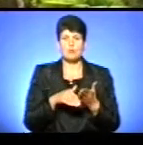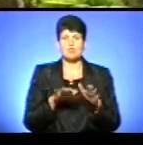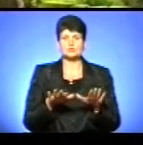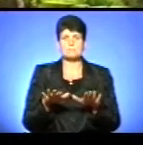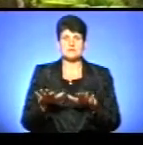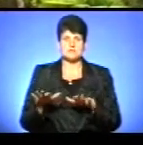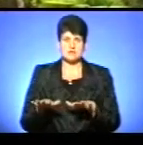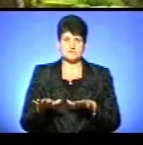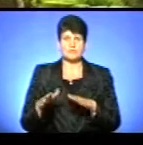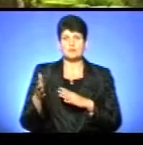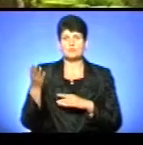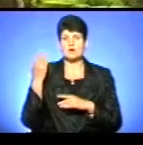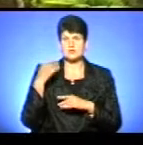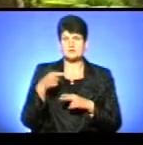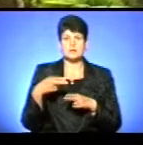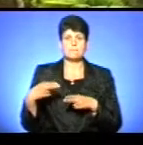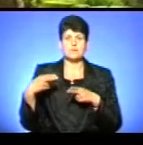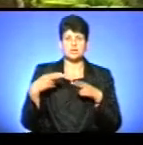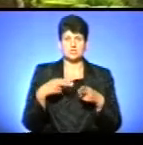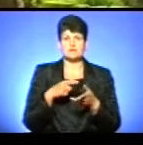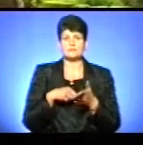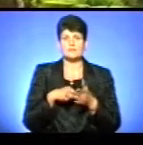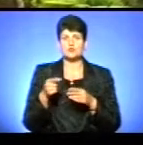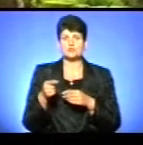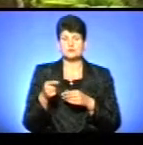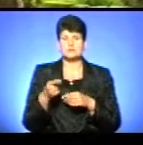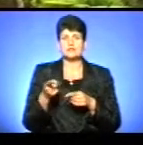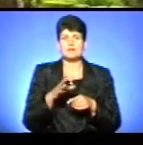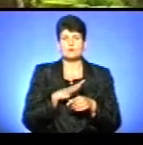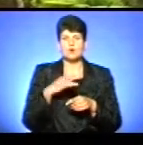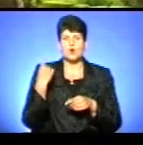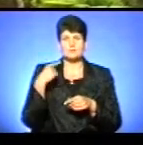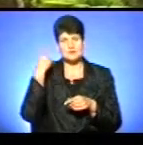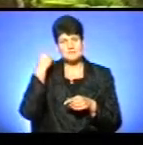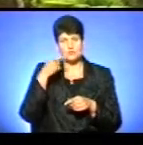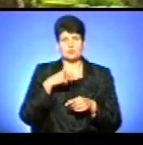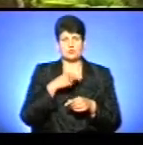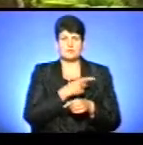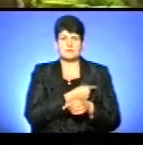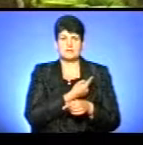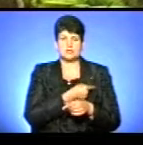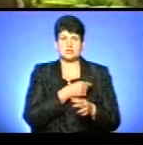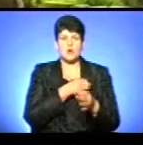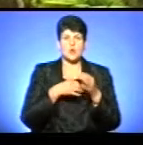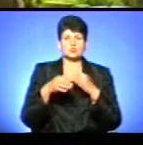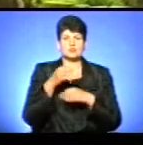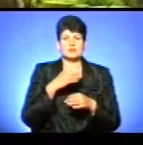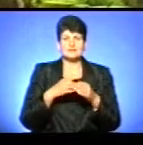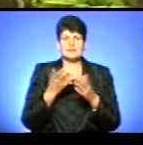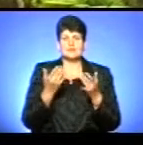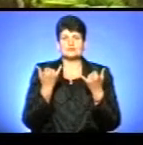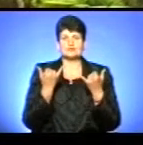місцях. Адже раніше вони приїжджали у місто Тернопіль, де була обласна психолого-медико-педагогічна консультація, яка